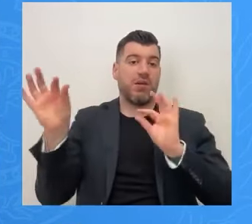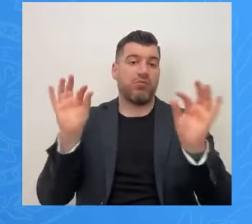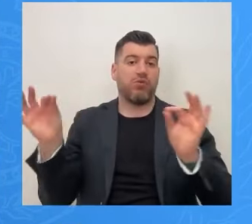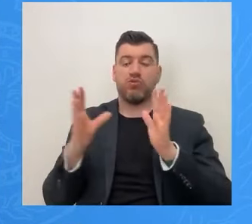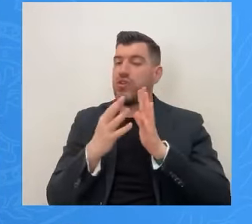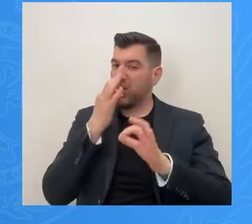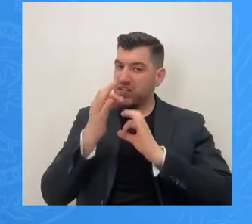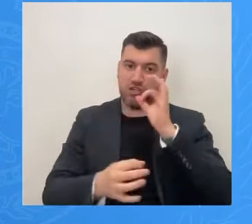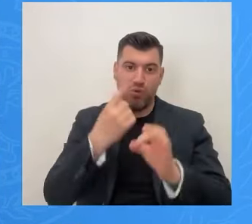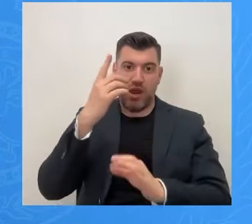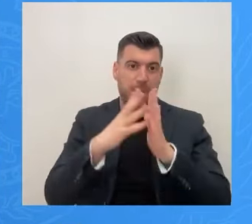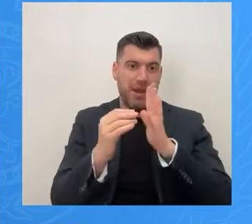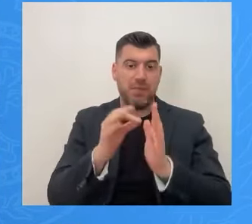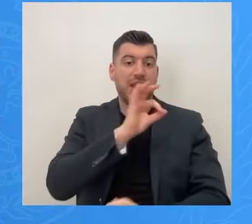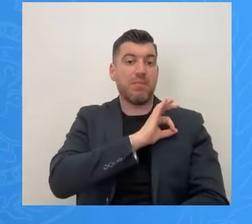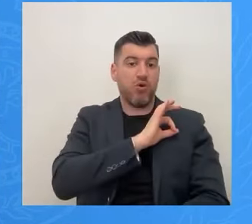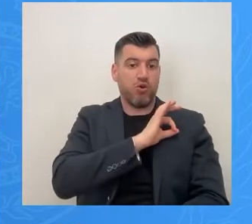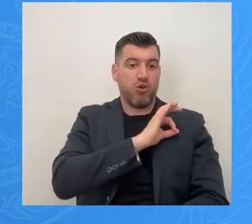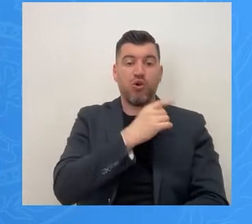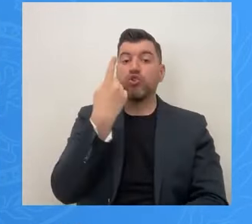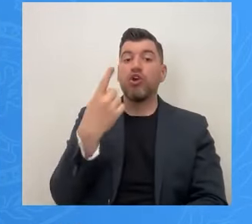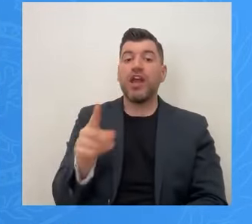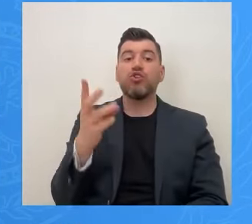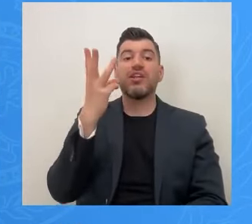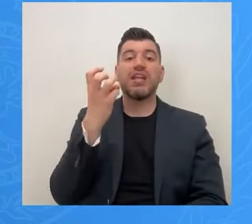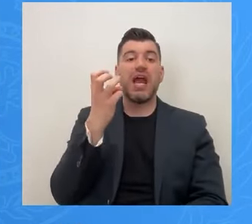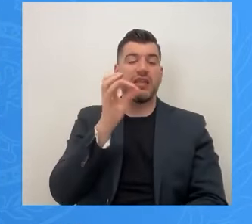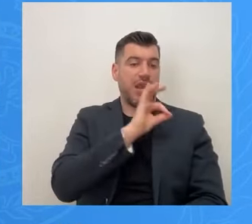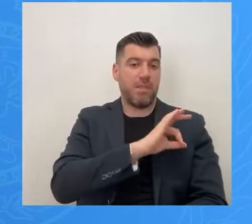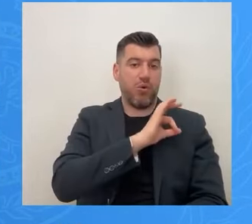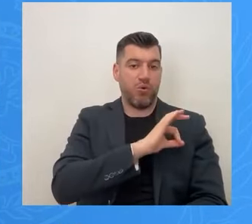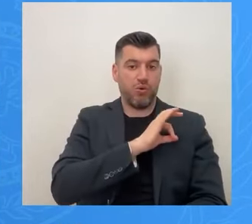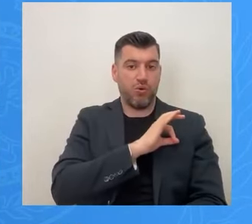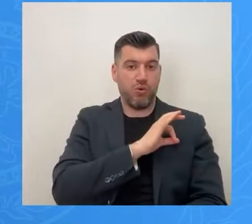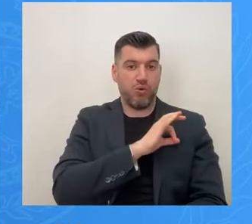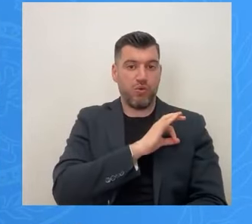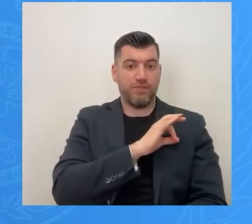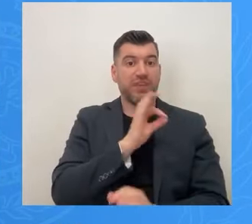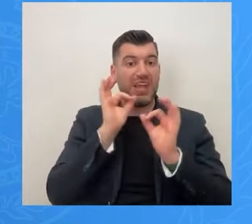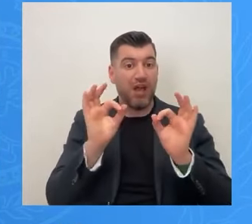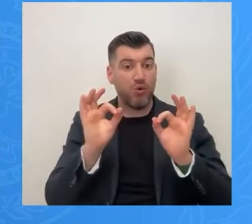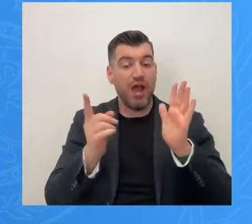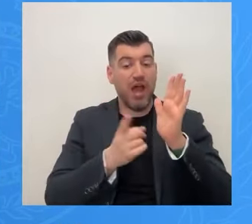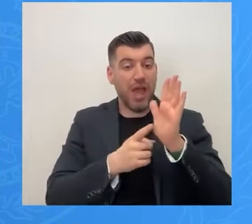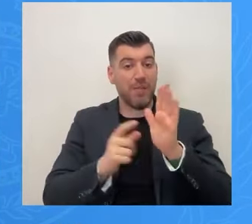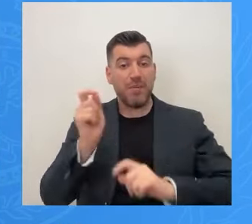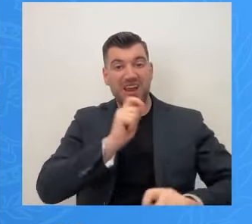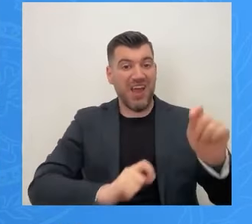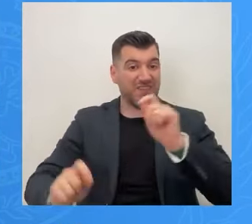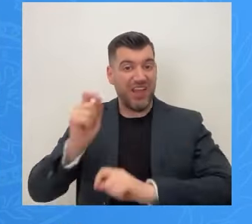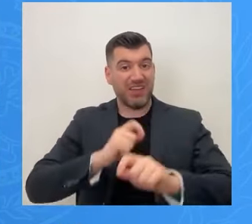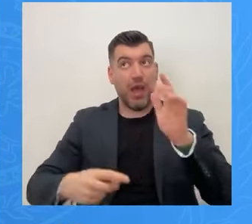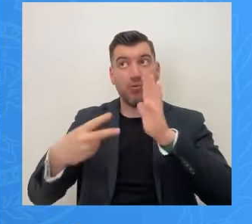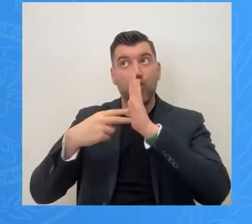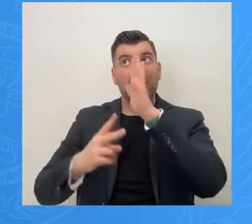τα νηπιαγωγεία που αναφέρονται. Το 130 νηπιαγωγείο ήταν να γίνει, από το 12 είχε ξεκινήσει αυτή η